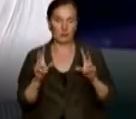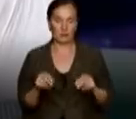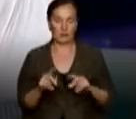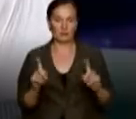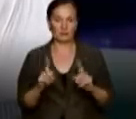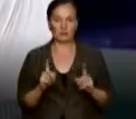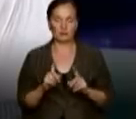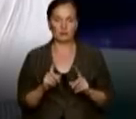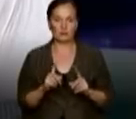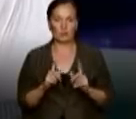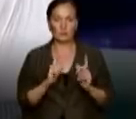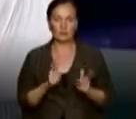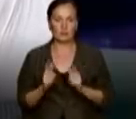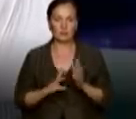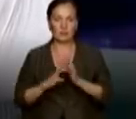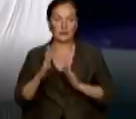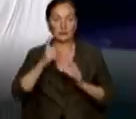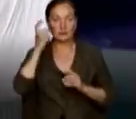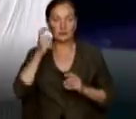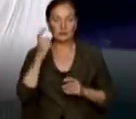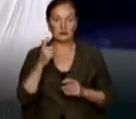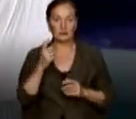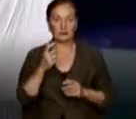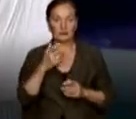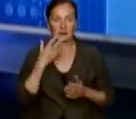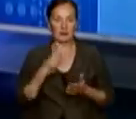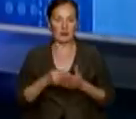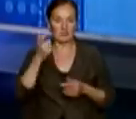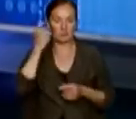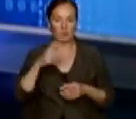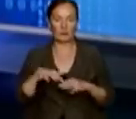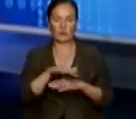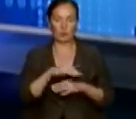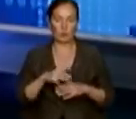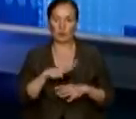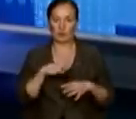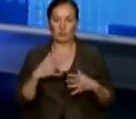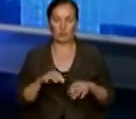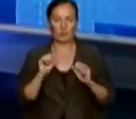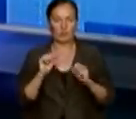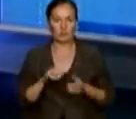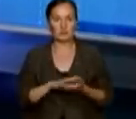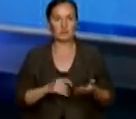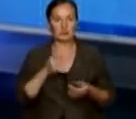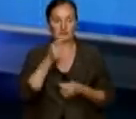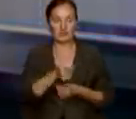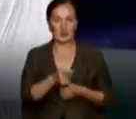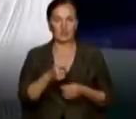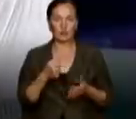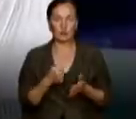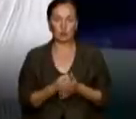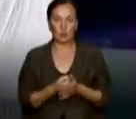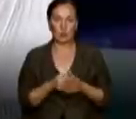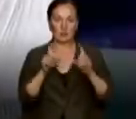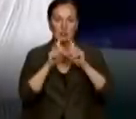ніякого узгодження з Лісгоспом, як з власником території, не було. Чи... Я думаю, що ви можете подати запит, до речі, до